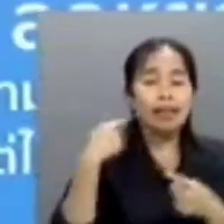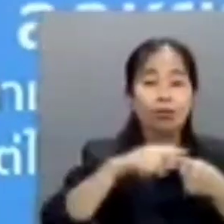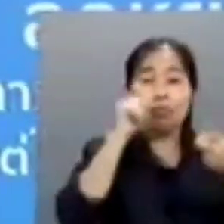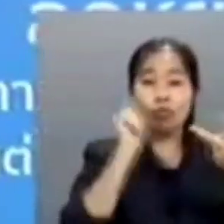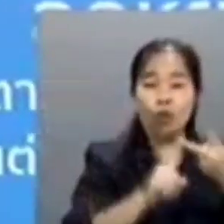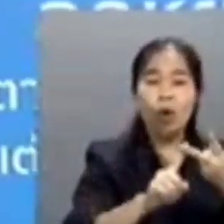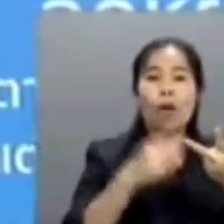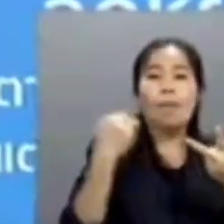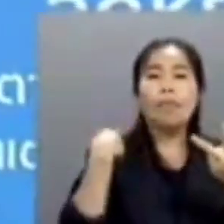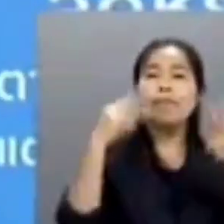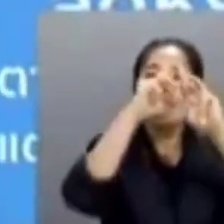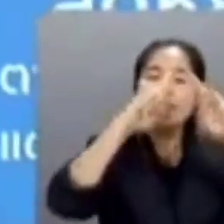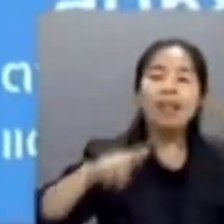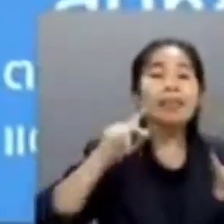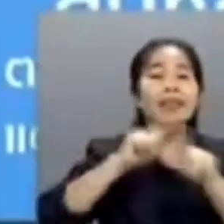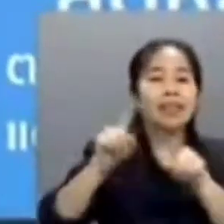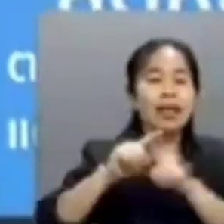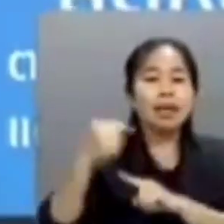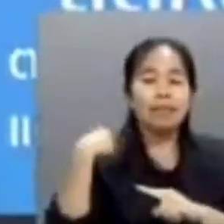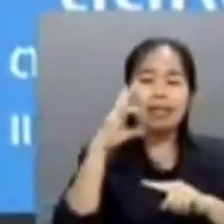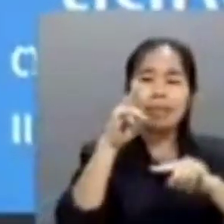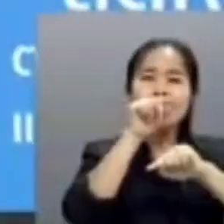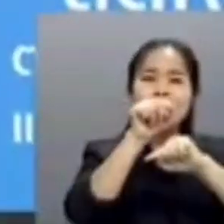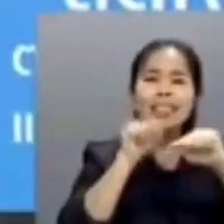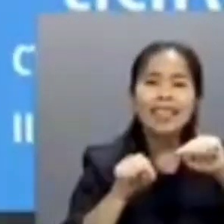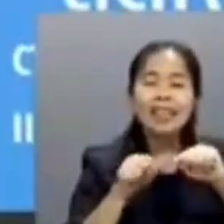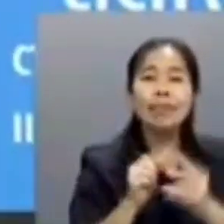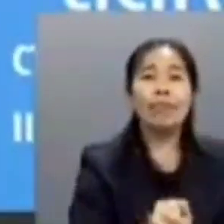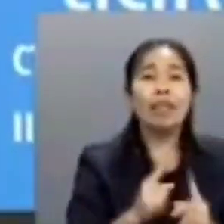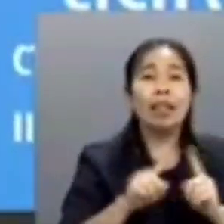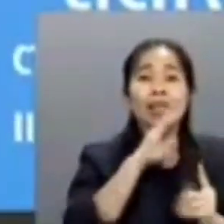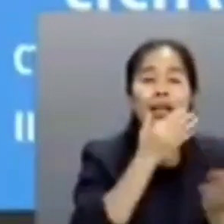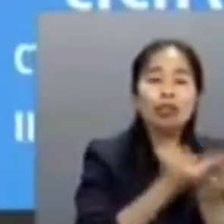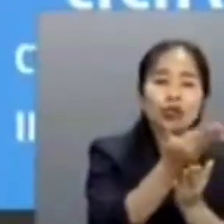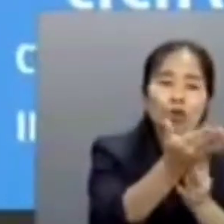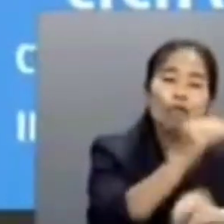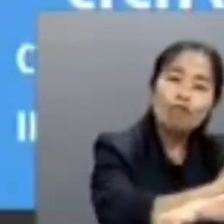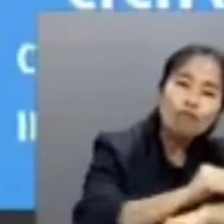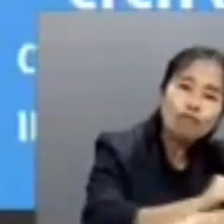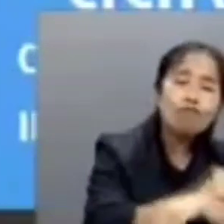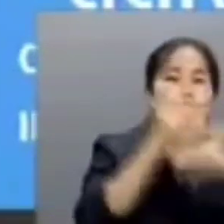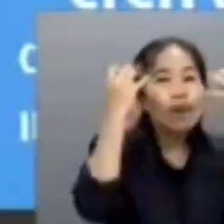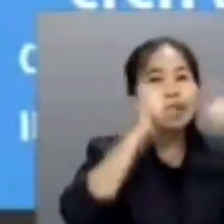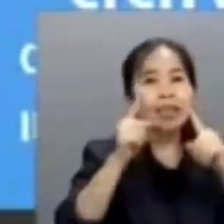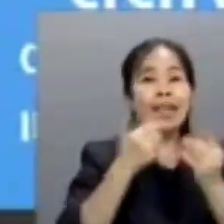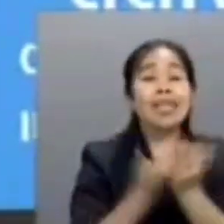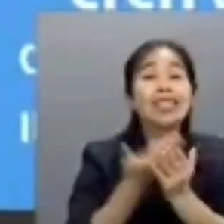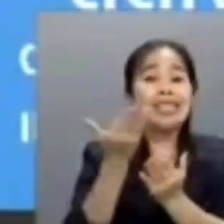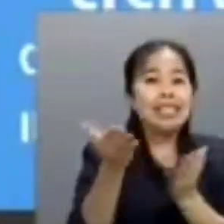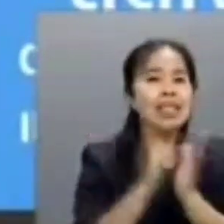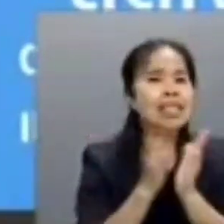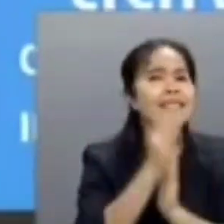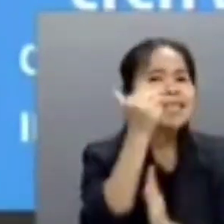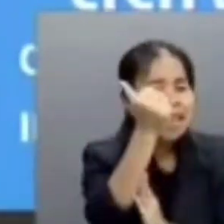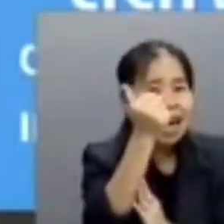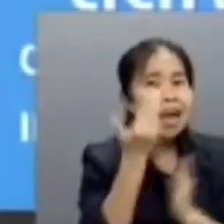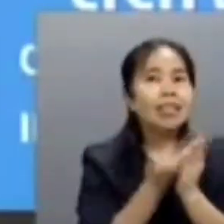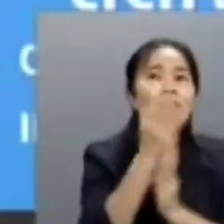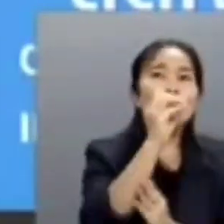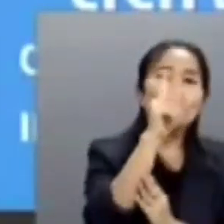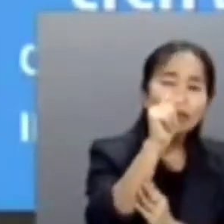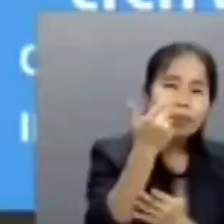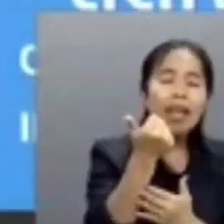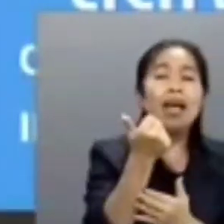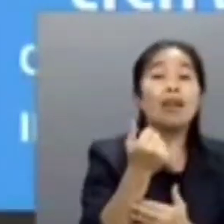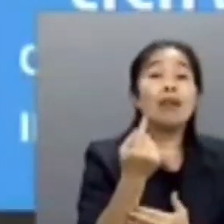3ข้อนี้ก่อนเฉพาะในกระเป๋าจับจ่ายออกไปโดยกรุงเทพธุรกิจออนไลน์รวบรวม 3เรื่องที่รู้แล้ว